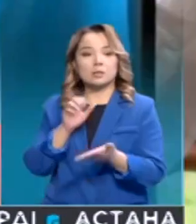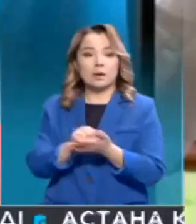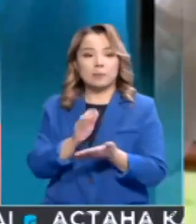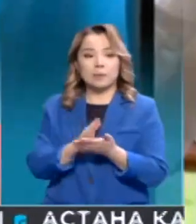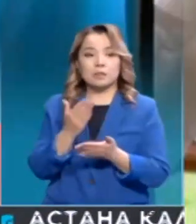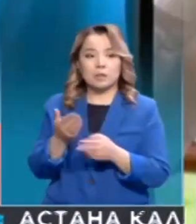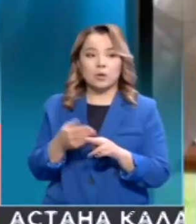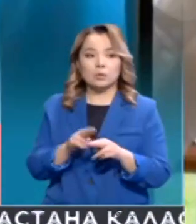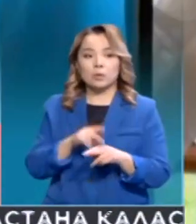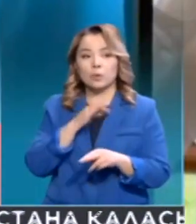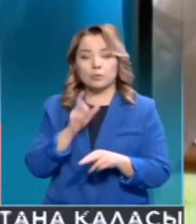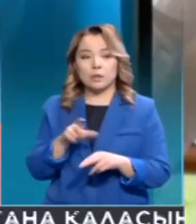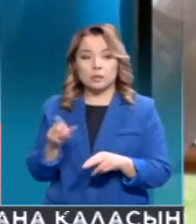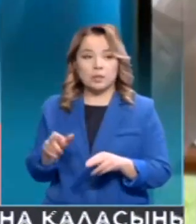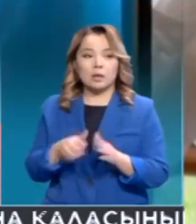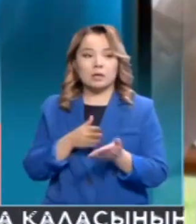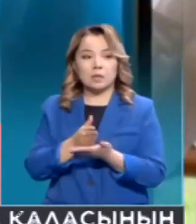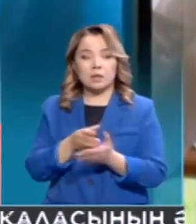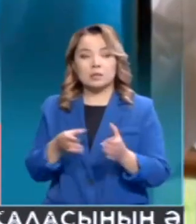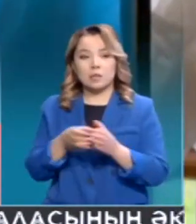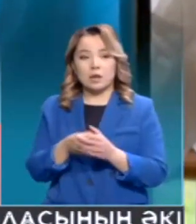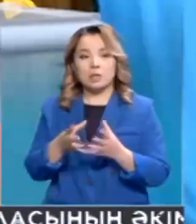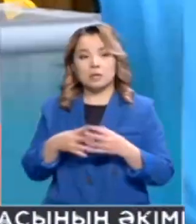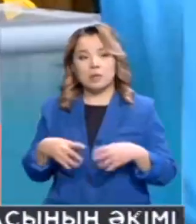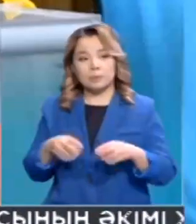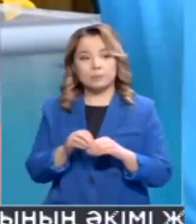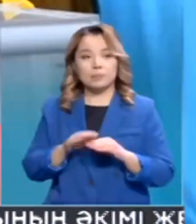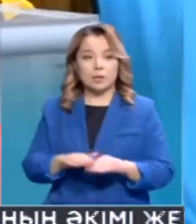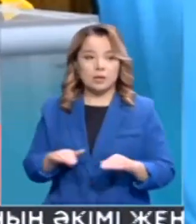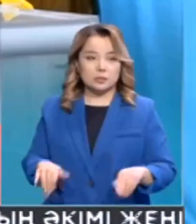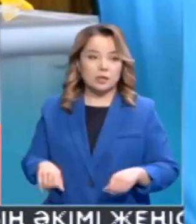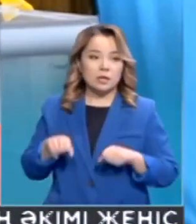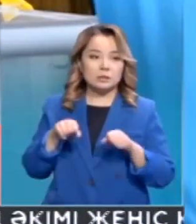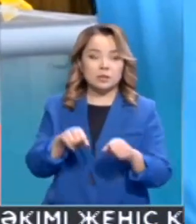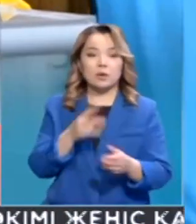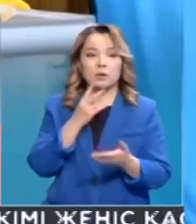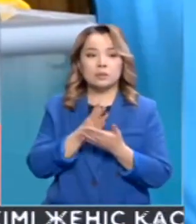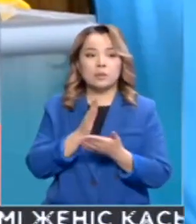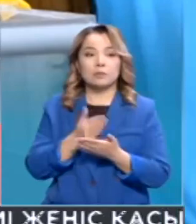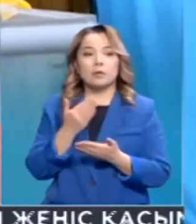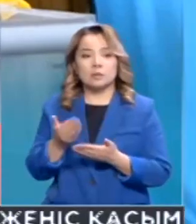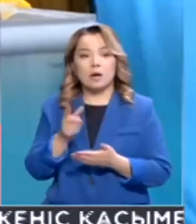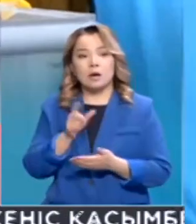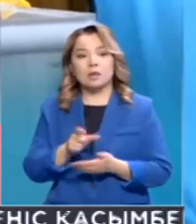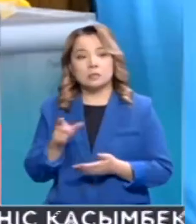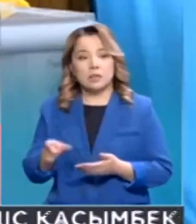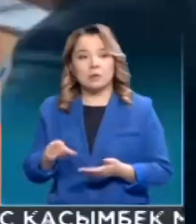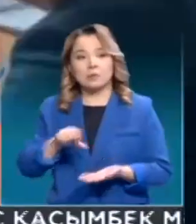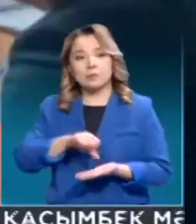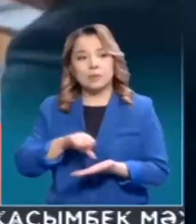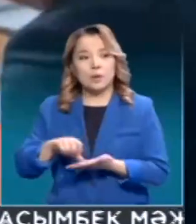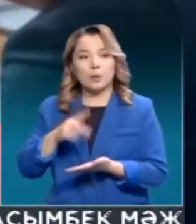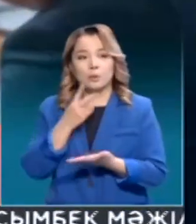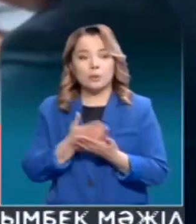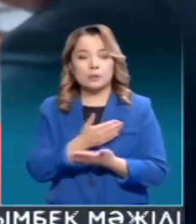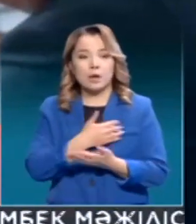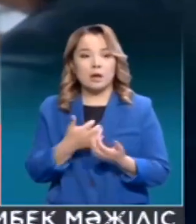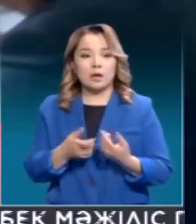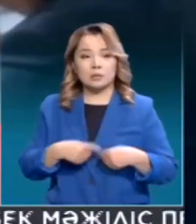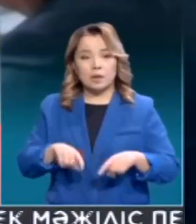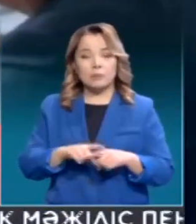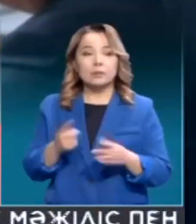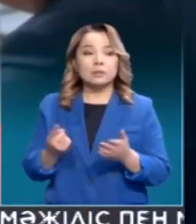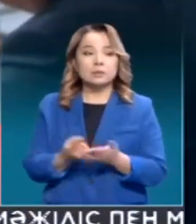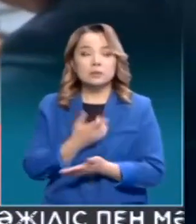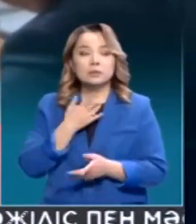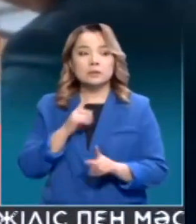болду. Көпчүлүк саясий чарага отбасылар менен кичинтей балдарын да ертип келип жатыр. Азаматтык устанум билдирүүгө келгендердин арасында алгач